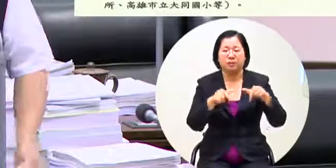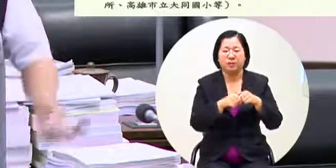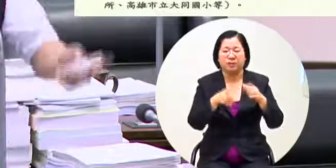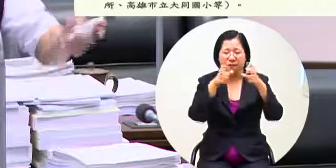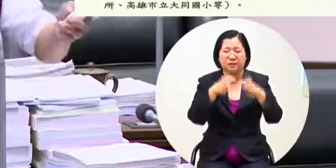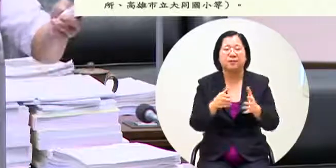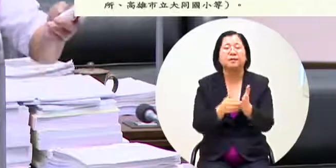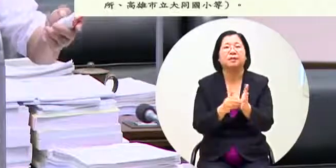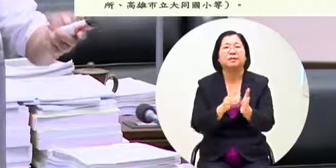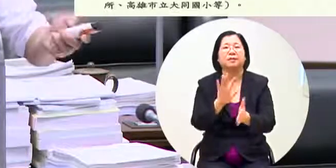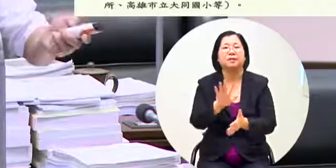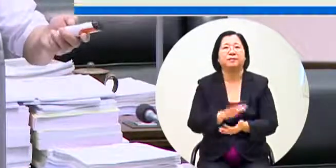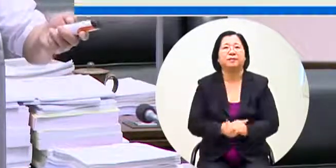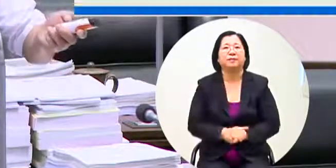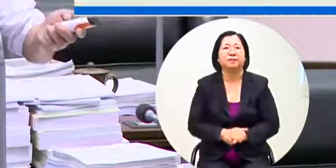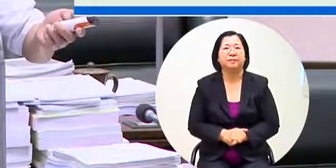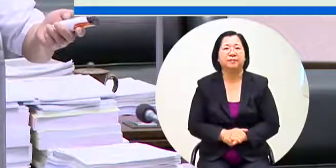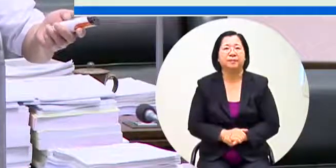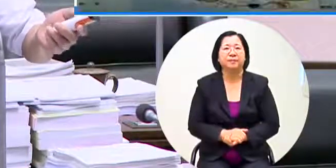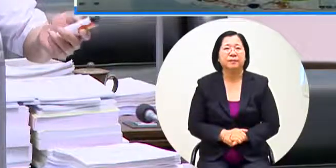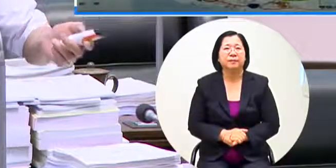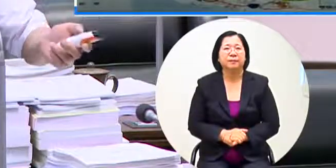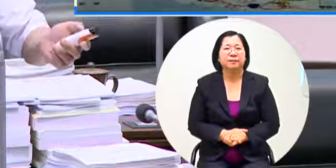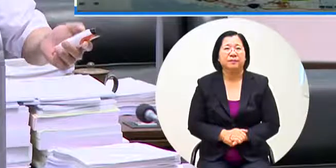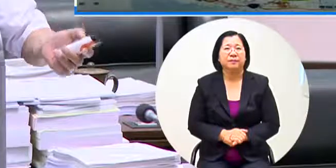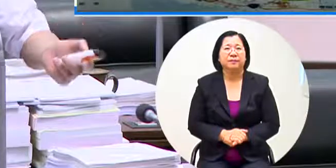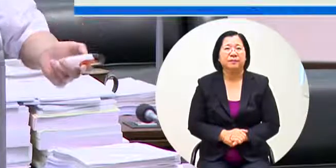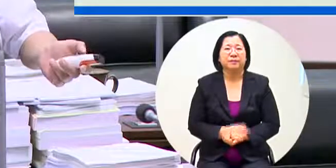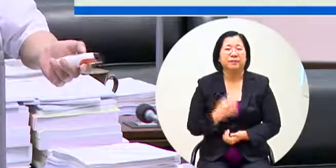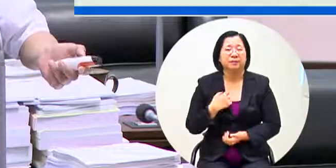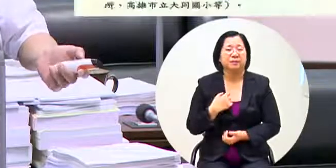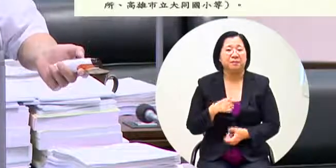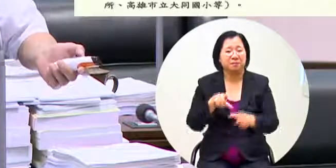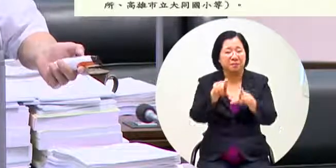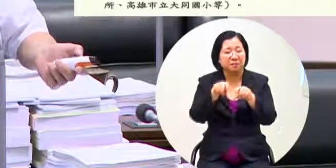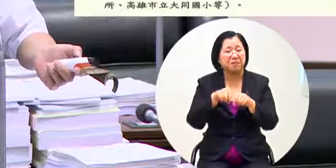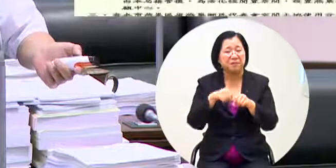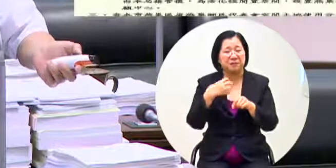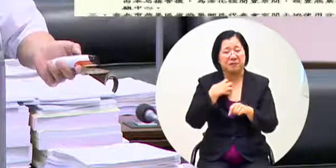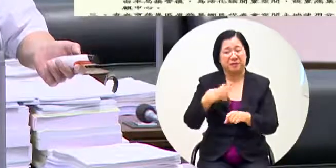啊、比较主管迄个案吼，啊会当吼，